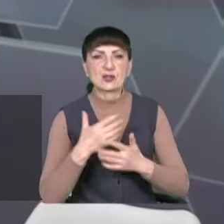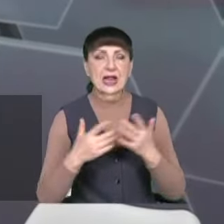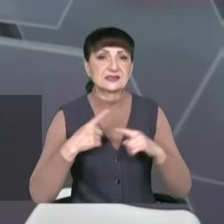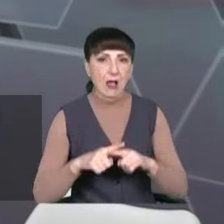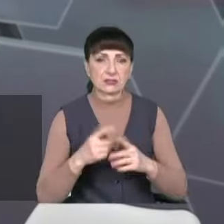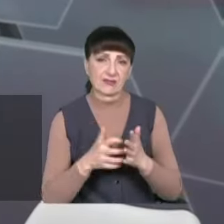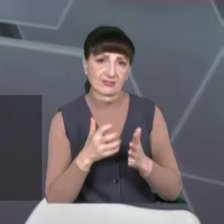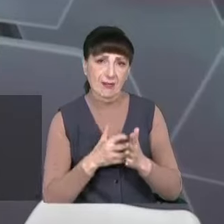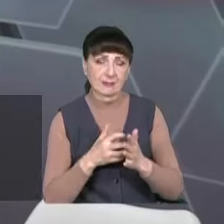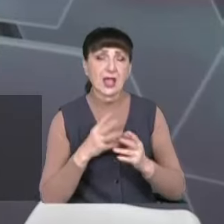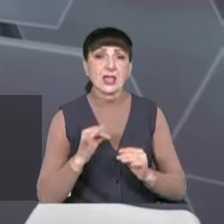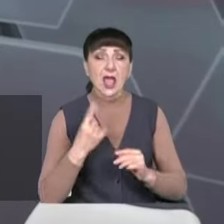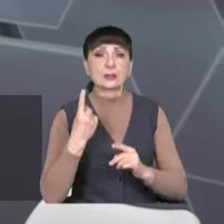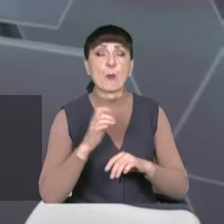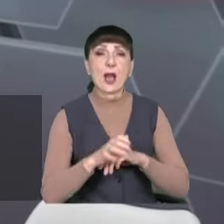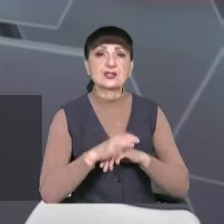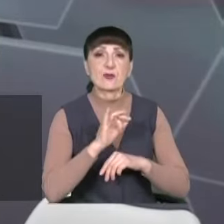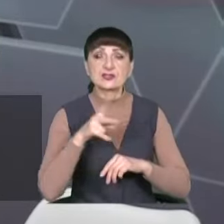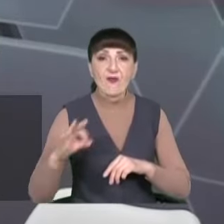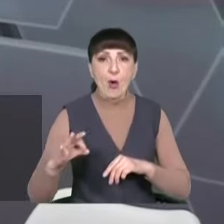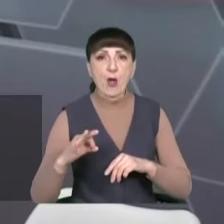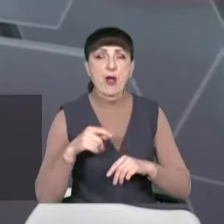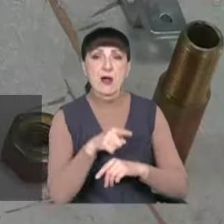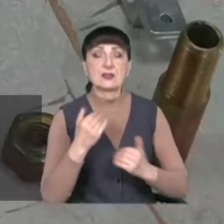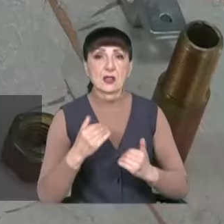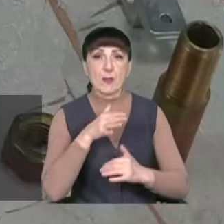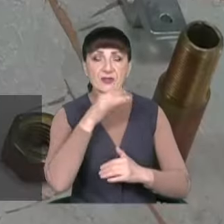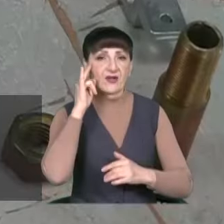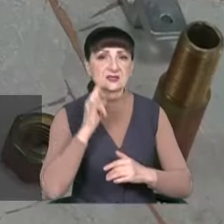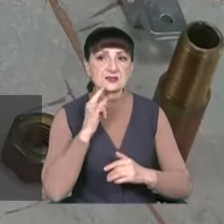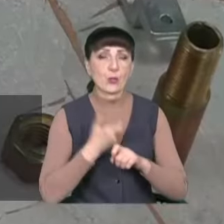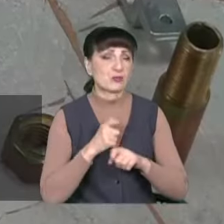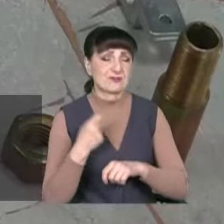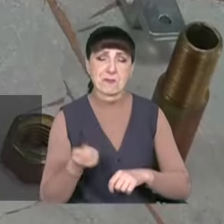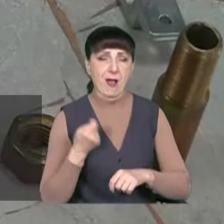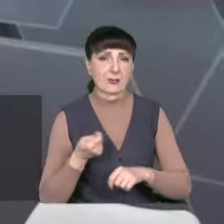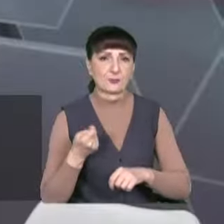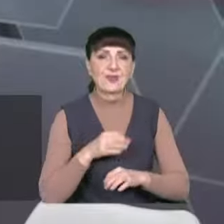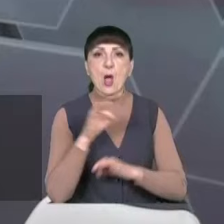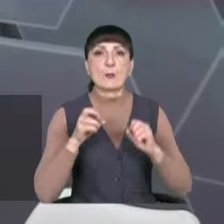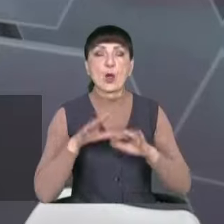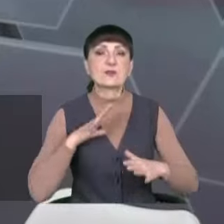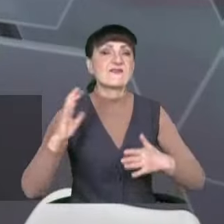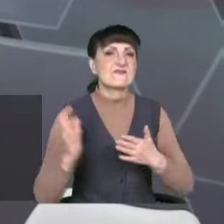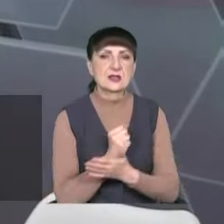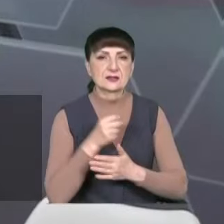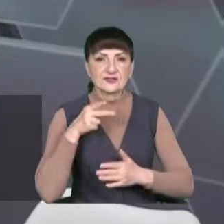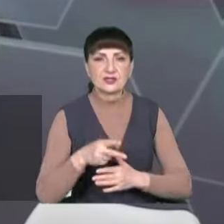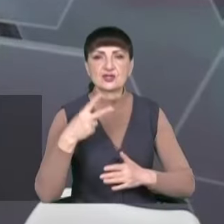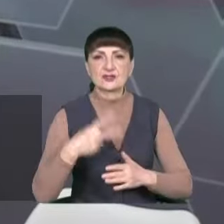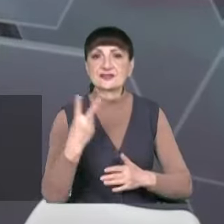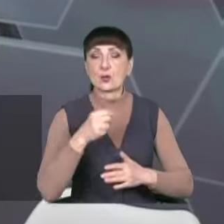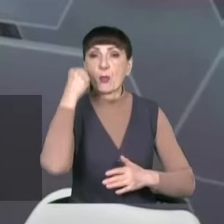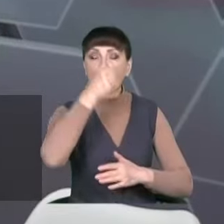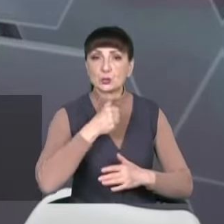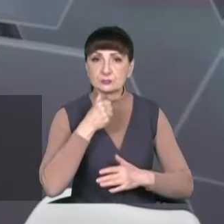собственно говоря, самих производств гальванических линий на данный момент в Казахстане очень мало. Проект был выигран в 2022